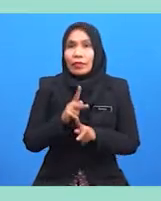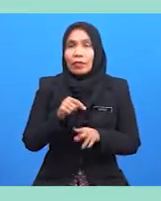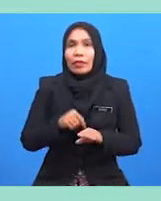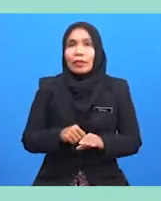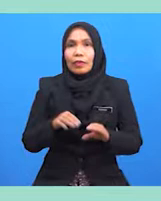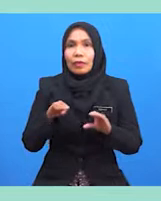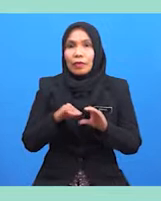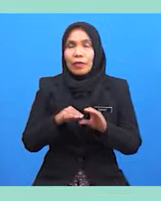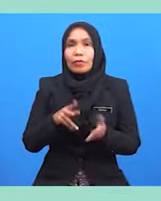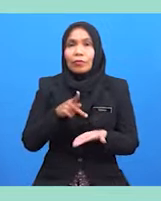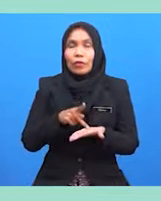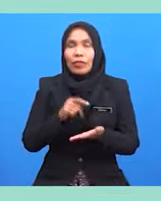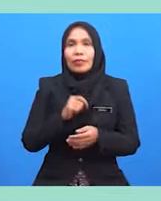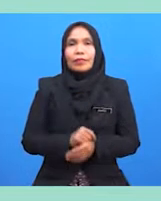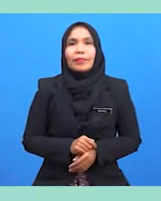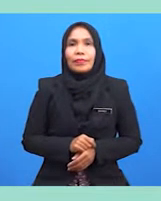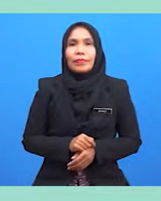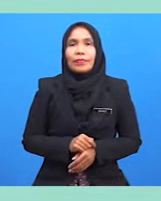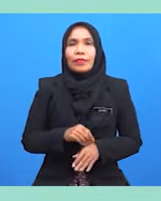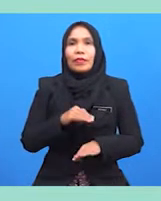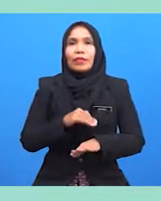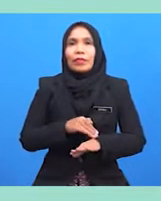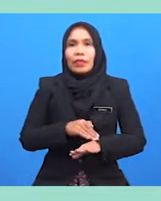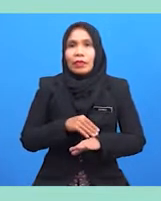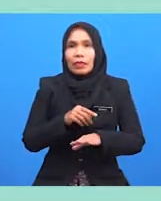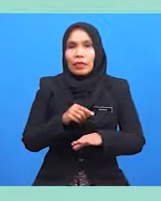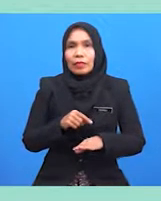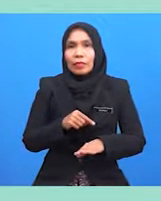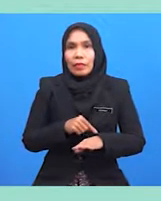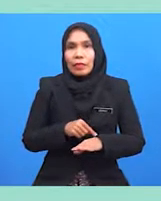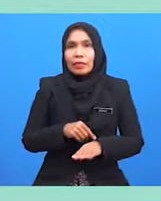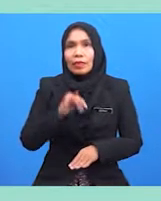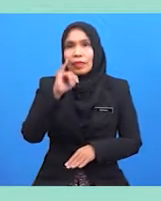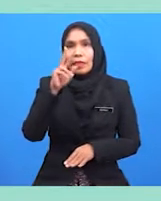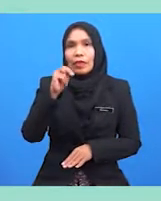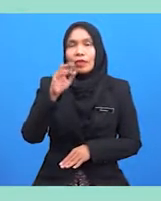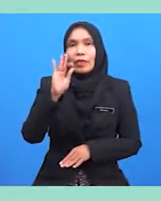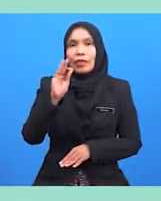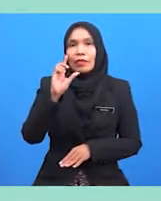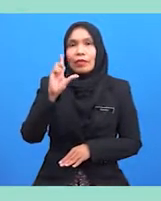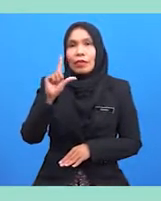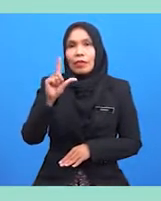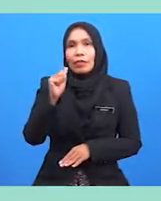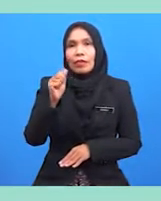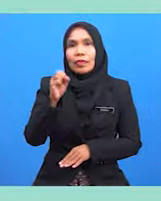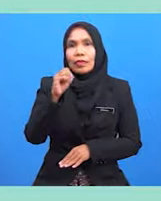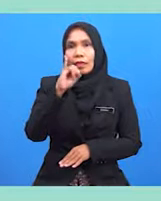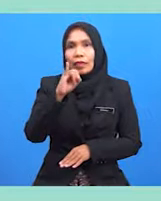Perdagangan. Pada masa inflasi, Bank Pusat akan menaikkan nisbah rezerv